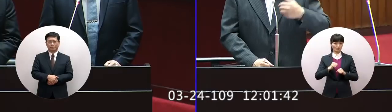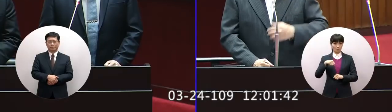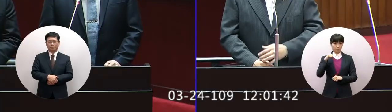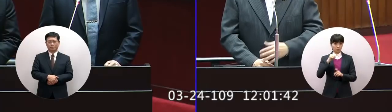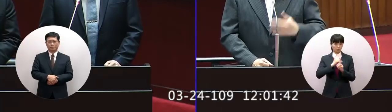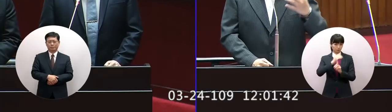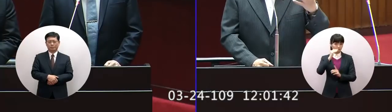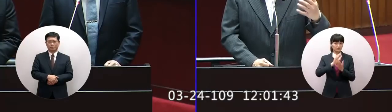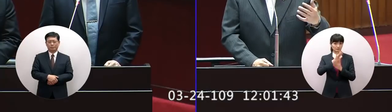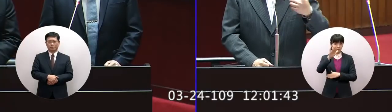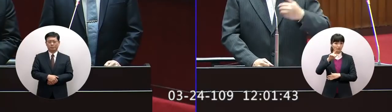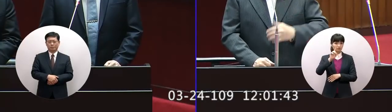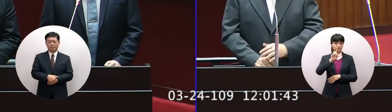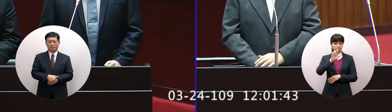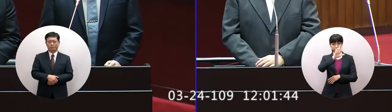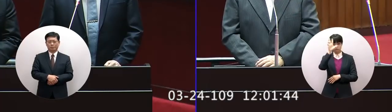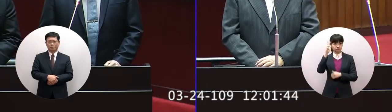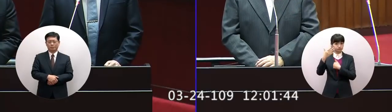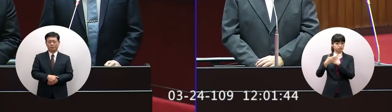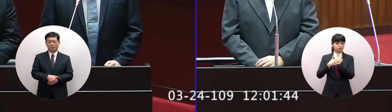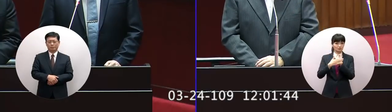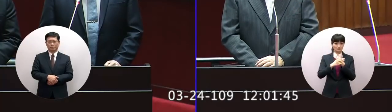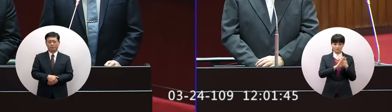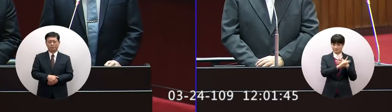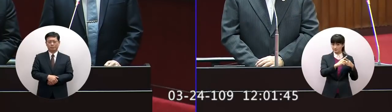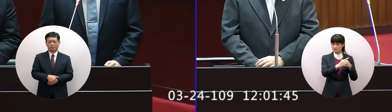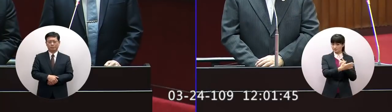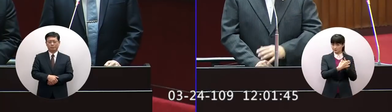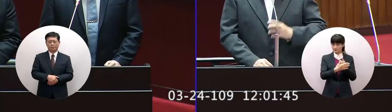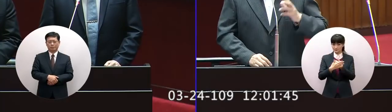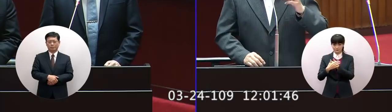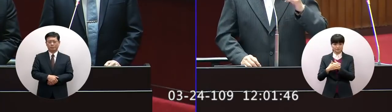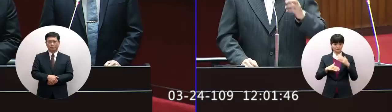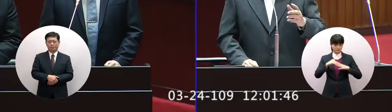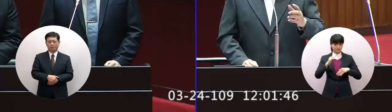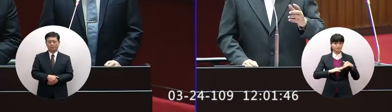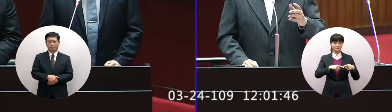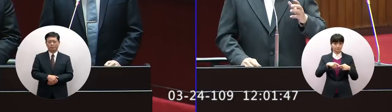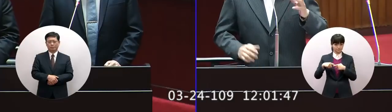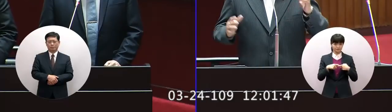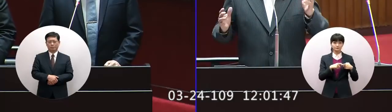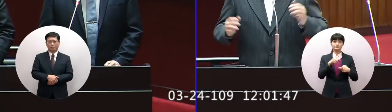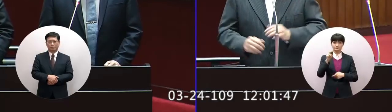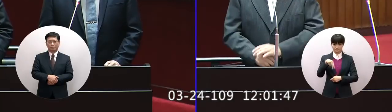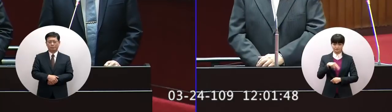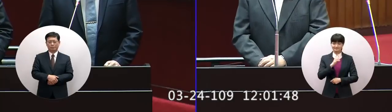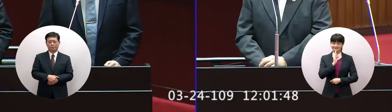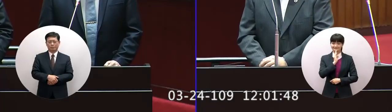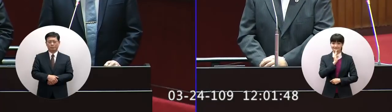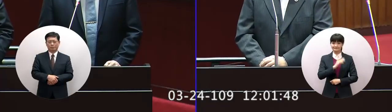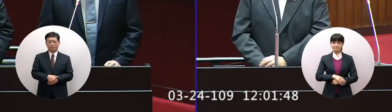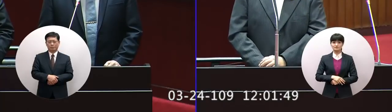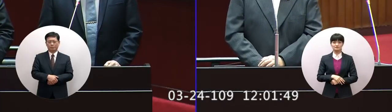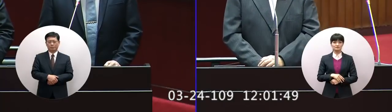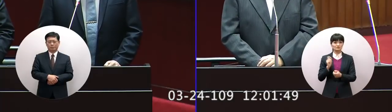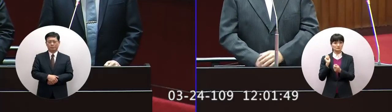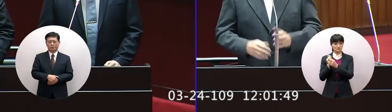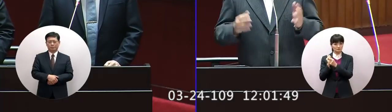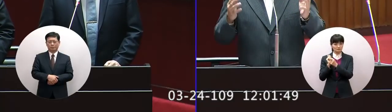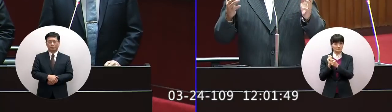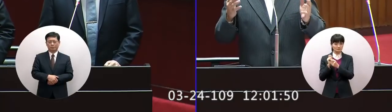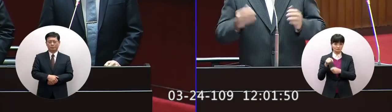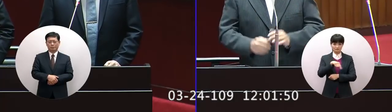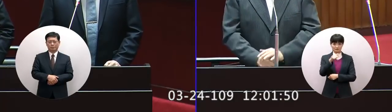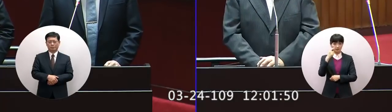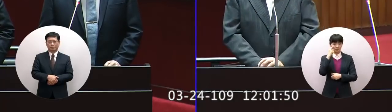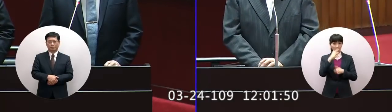天才会助，别人才会来帮助我们。所以另外一个盲点是这段时间都没提过的，就